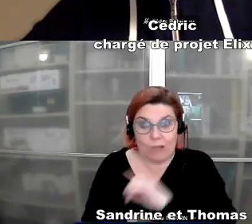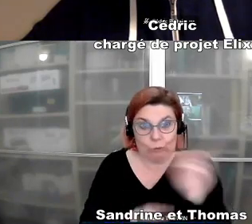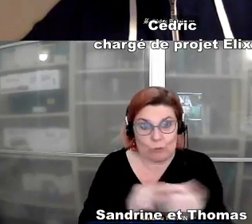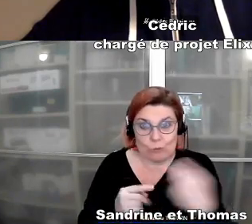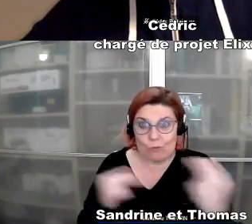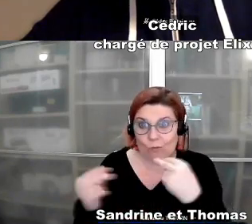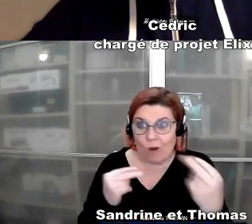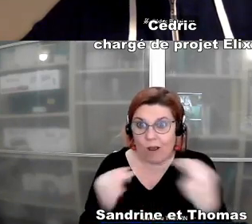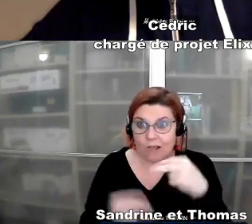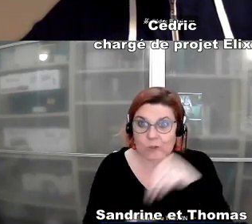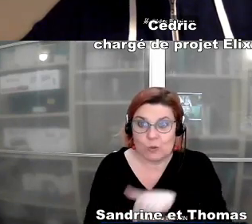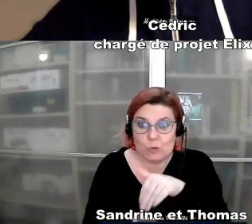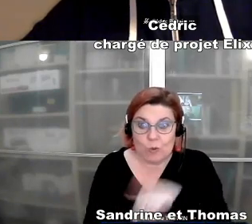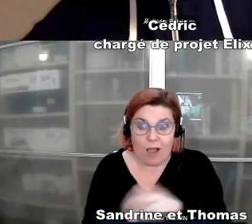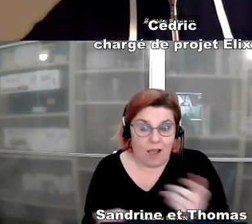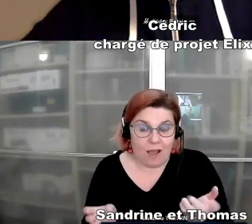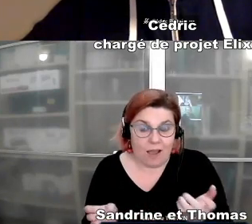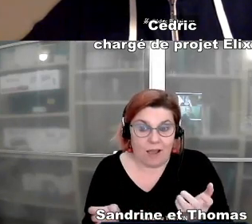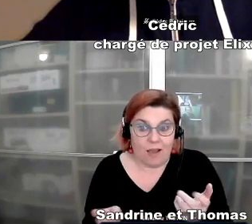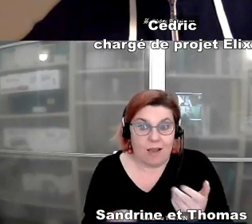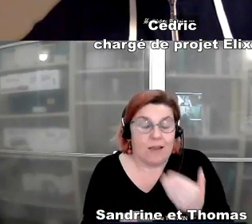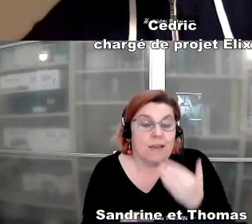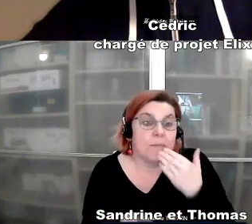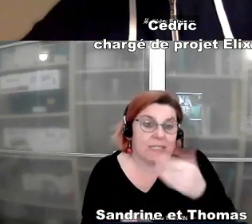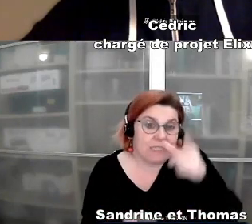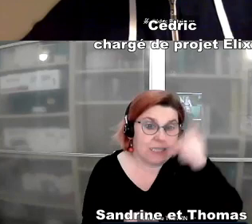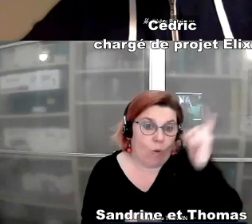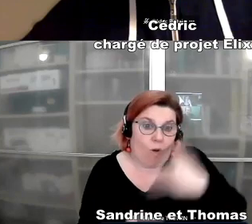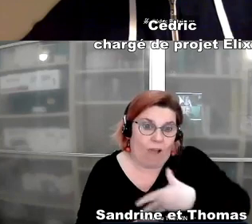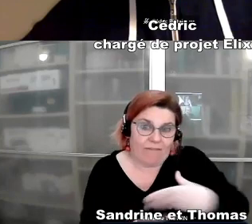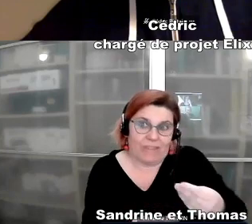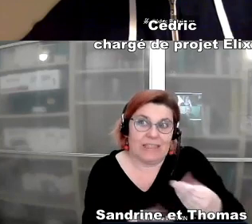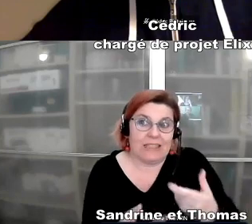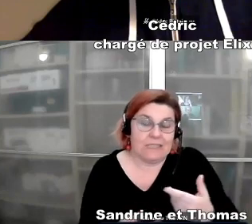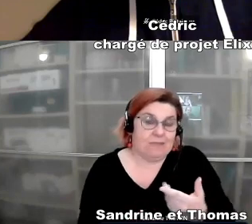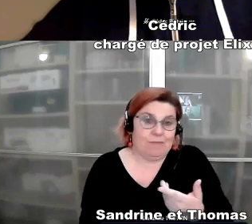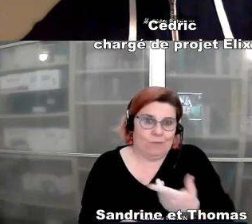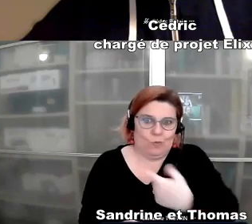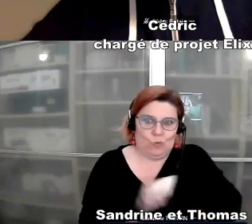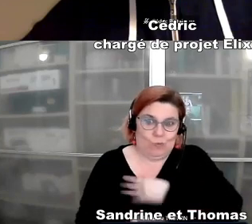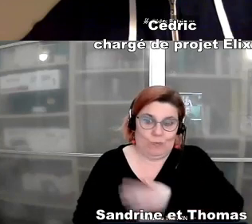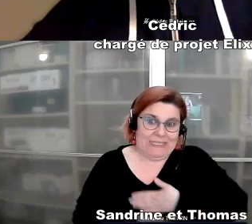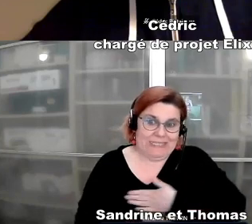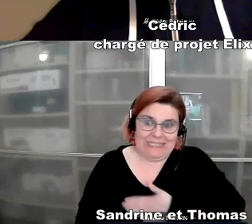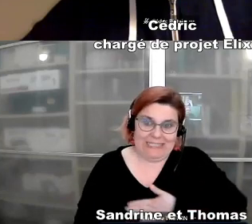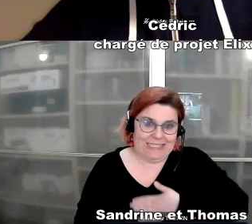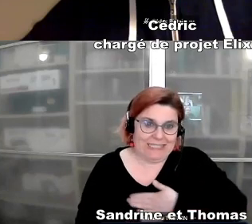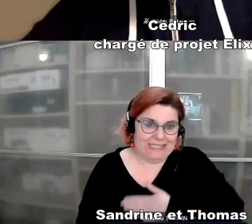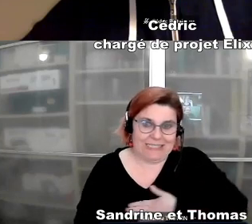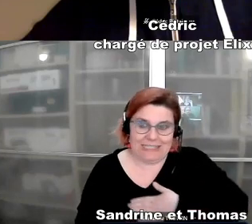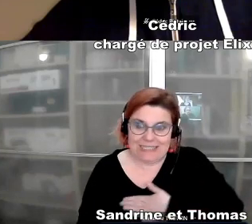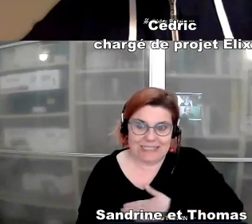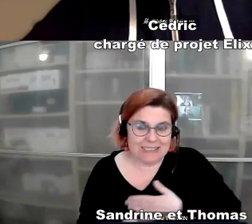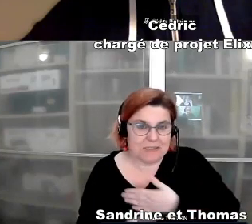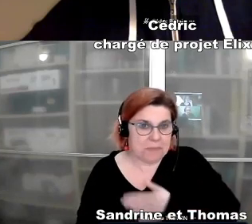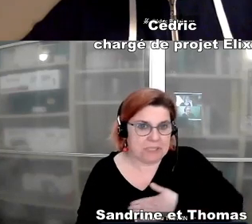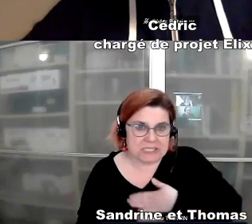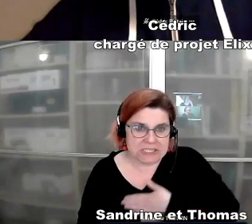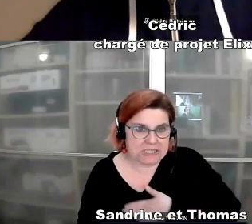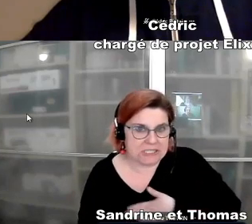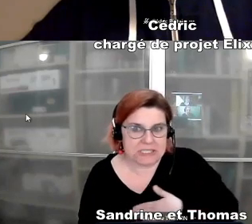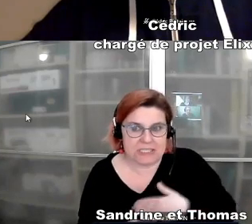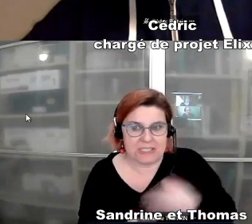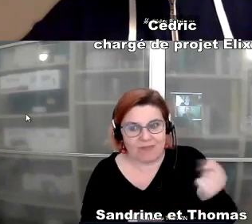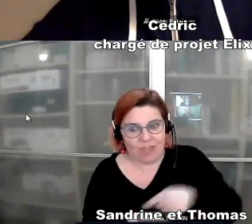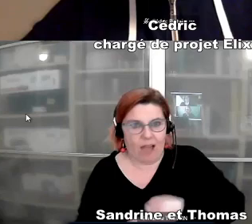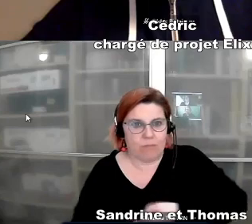nous suivre ce soir. Merci Laurent pour ton invitation. En fait, nous, ça nous fait très plaisir de venir parler